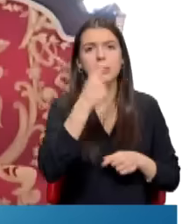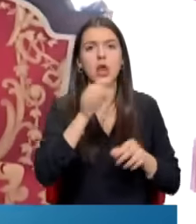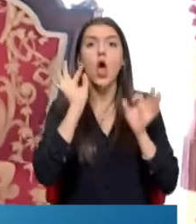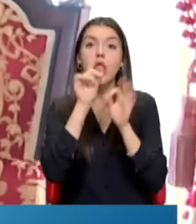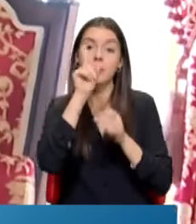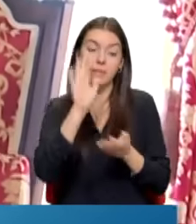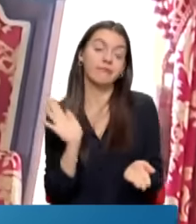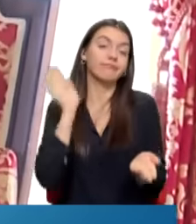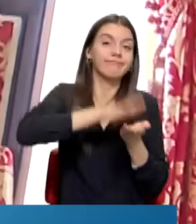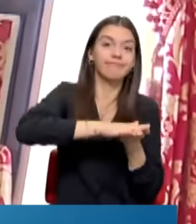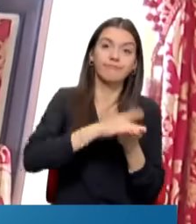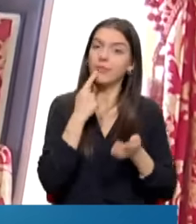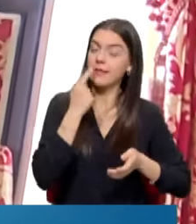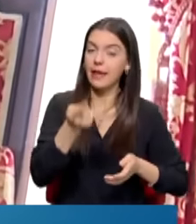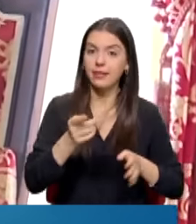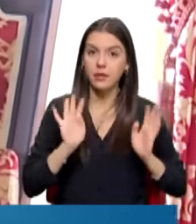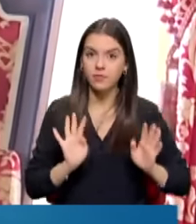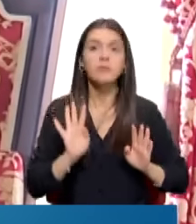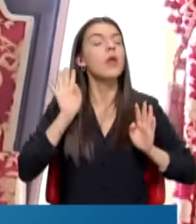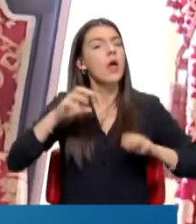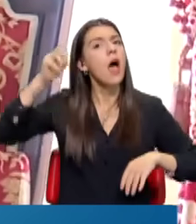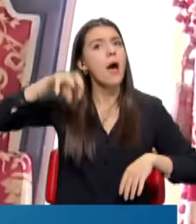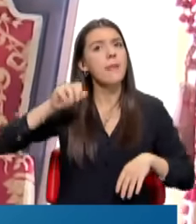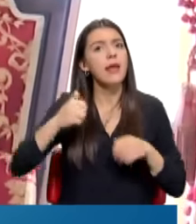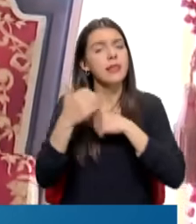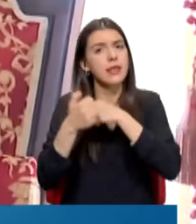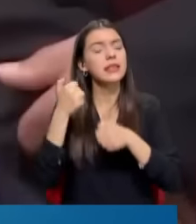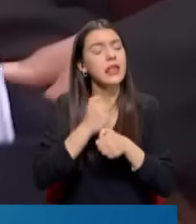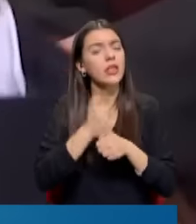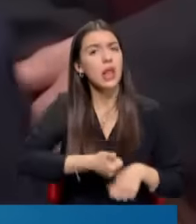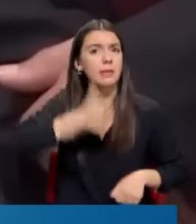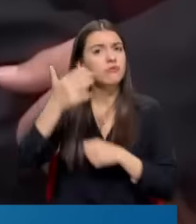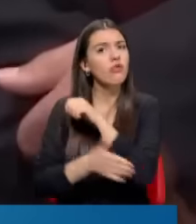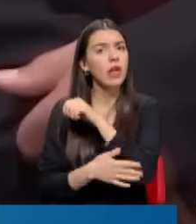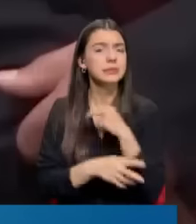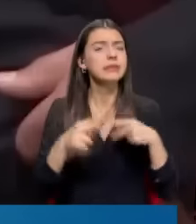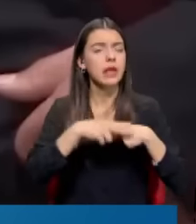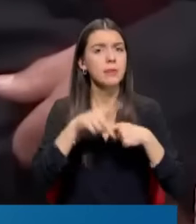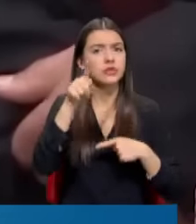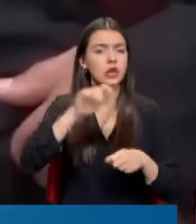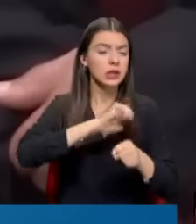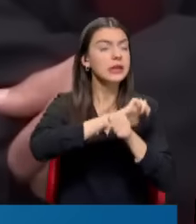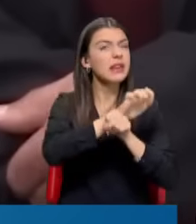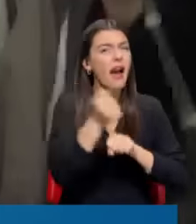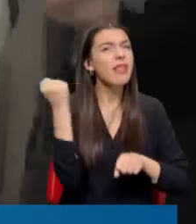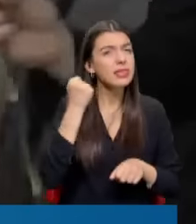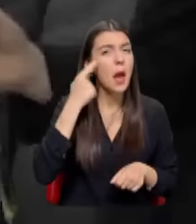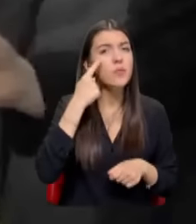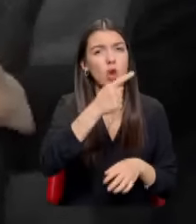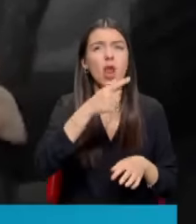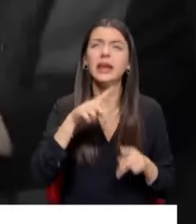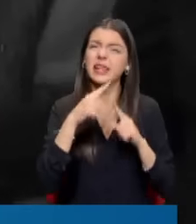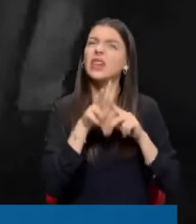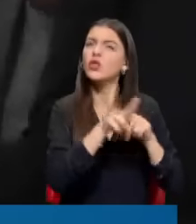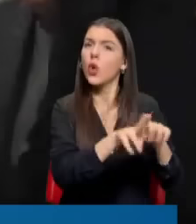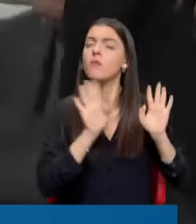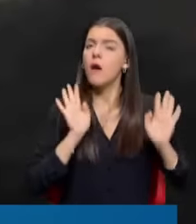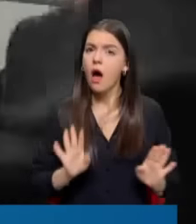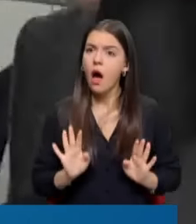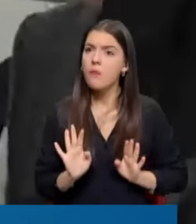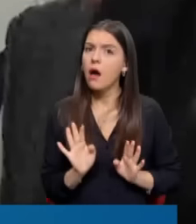bir adımdır dedi. Ancak AK Parti Genel Başkan Yardımcısı Zeybekçi, katliamı kınıyoruz ama ticarette sürmeli sözlerine